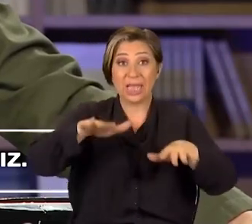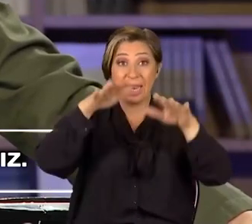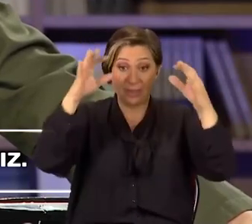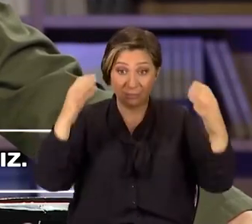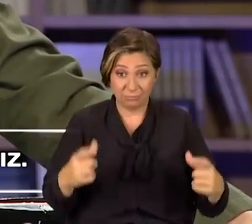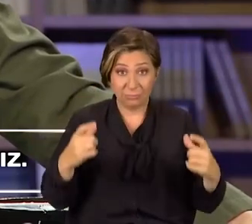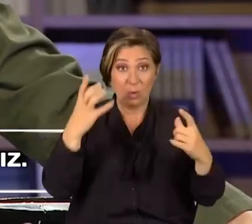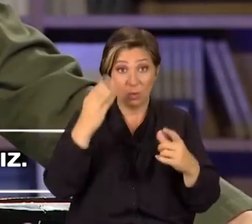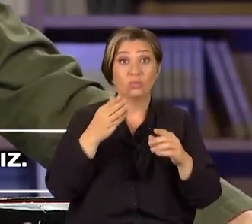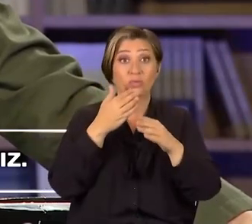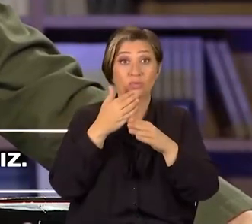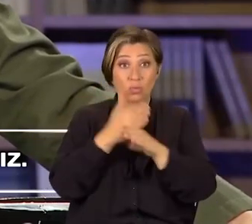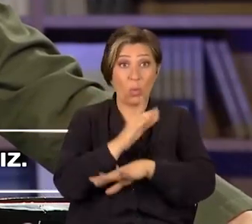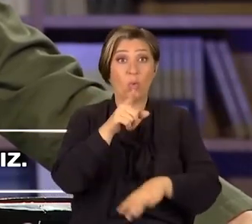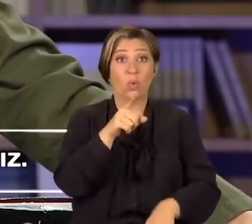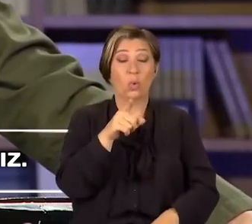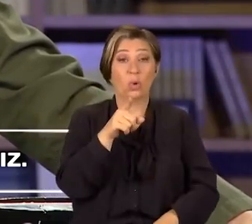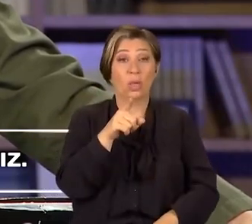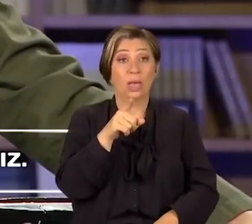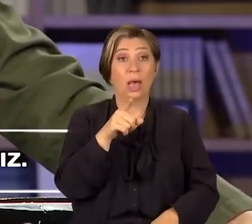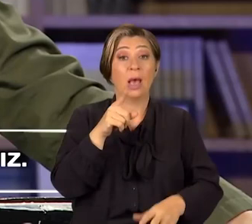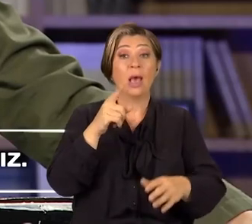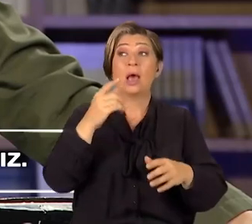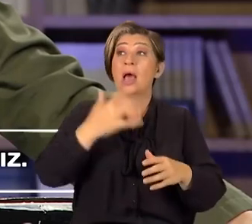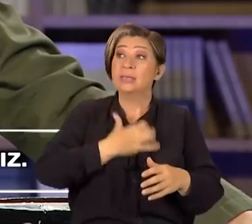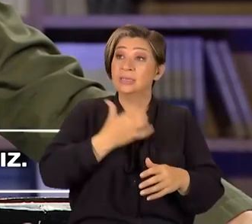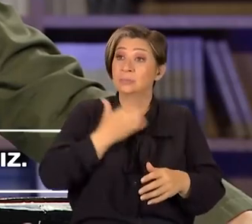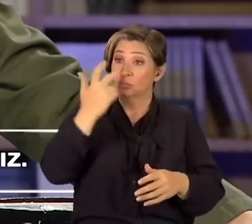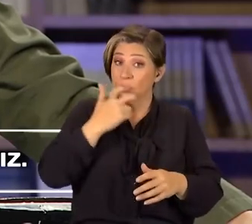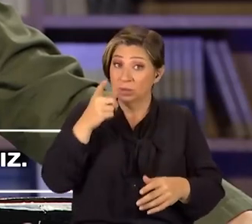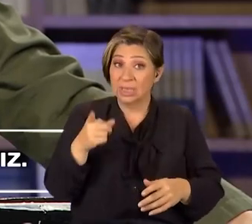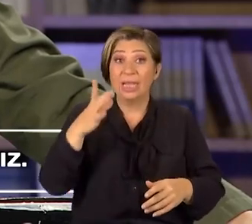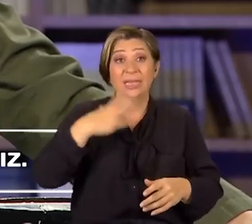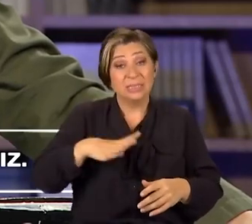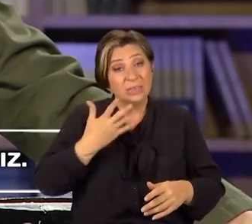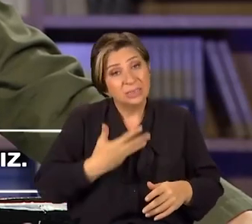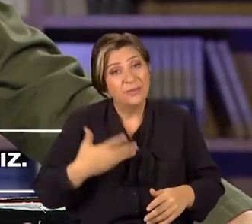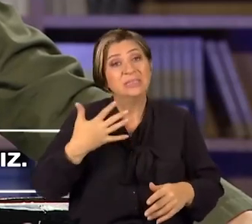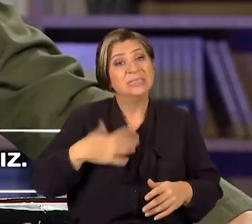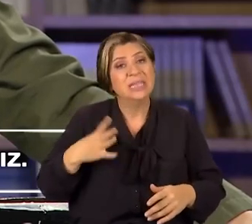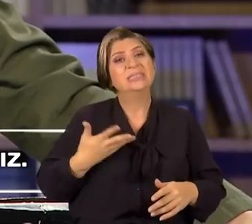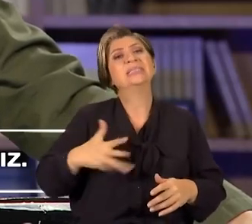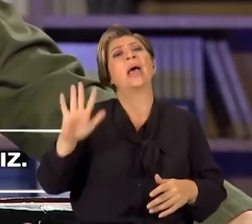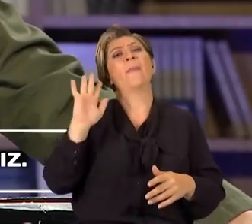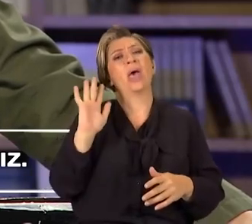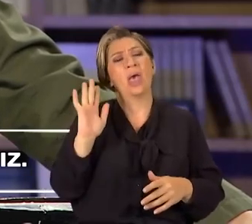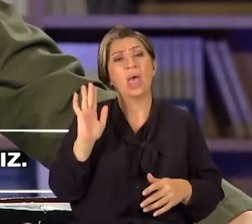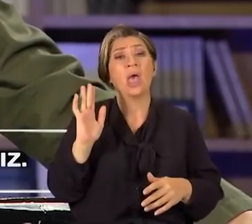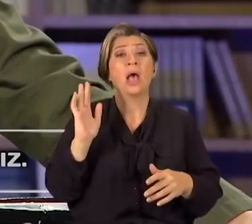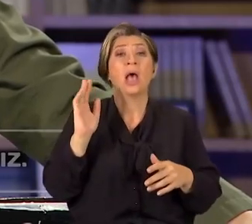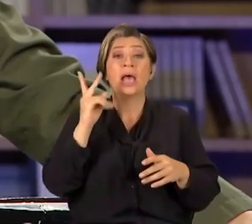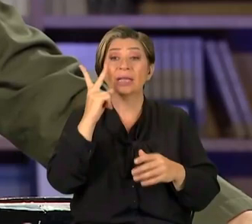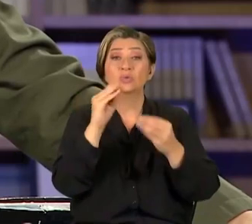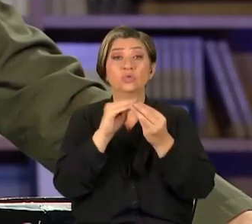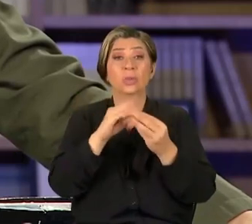konumlanma olarak söylediğiniz şey de çok doğru yani arabesk müziği isterse bir kere bunun Aslında